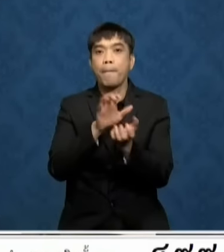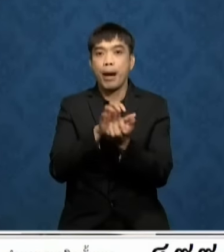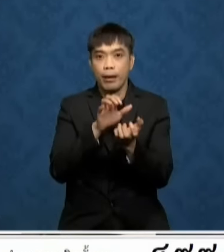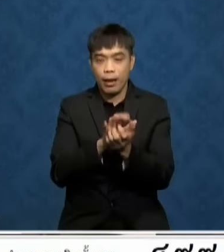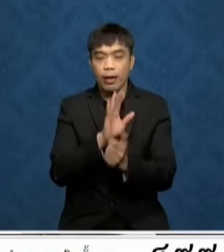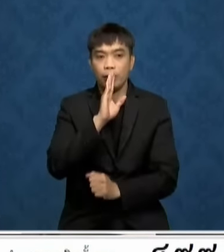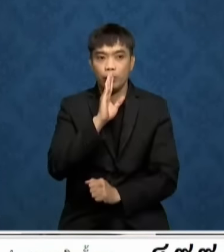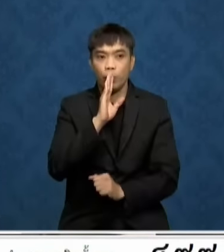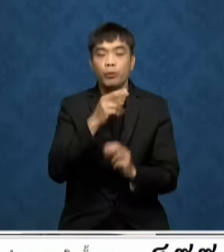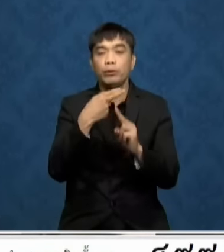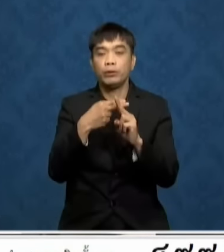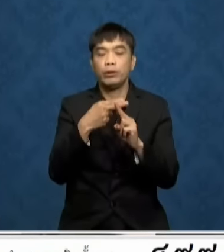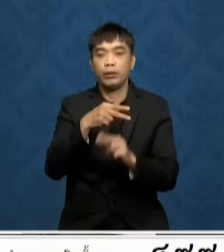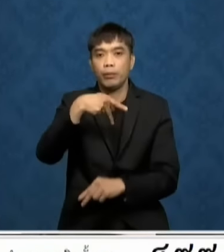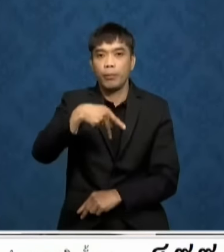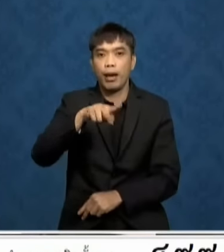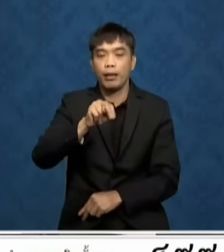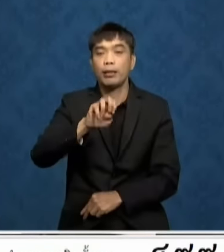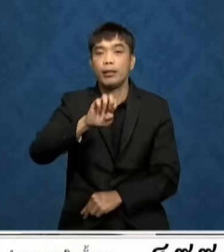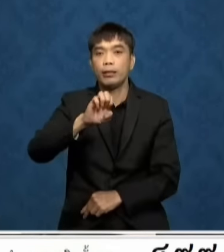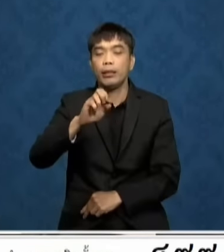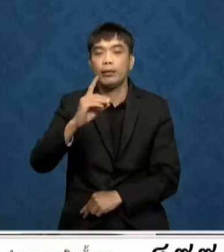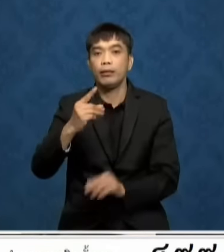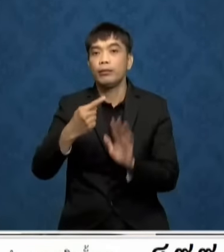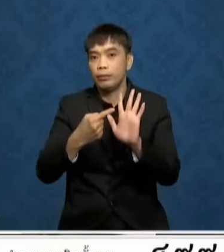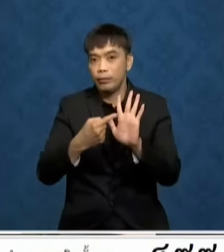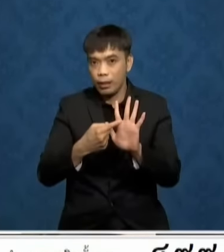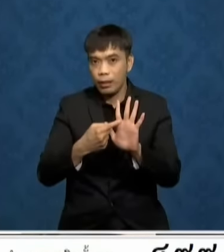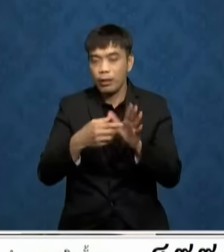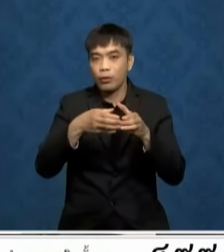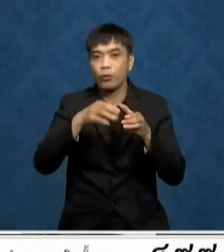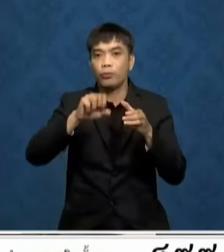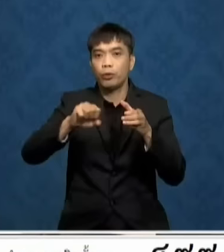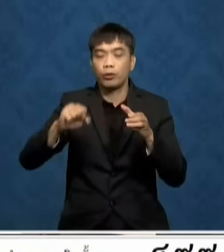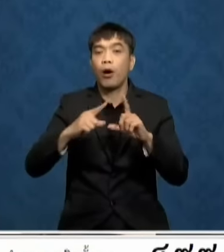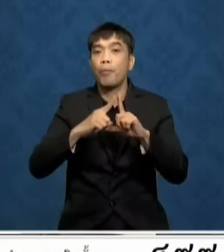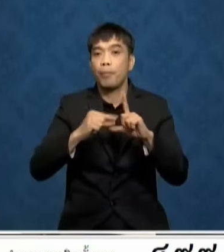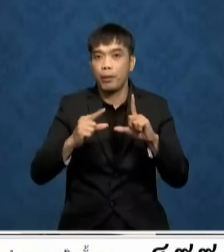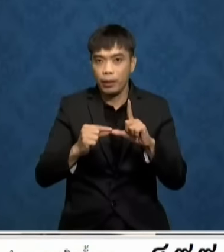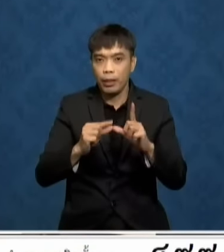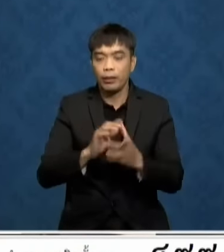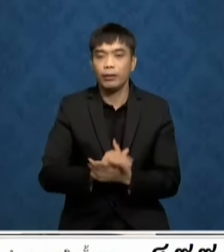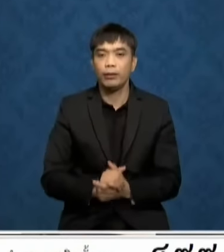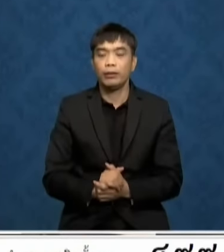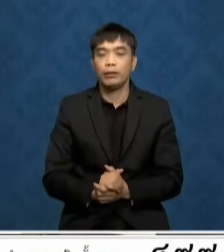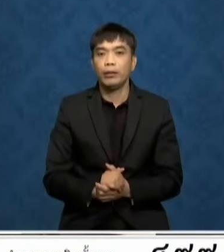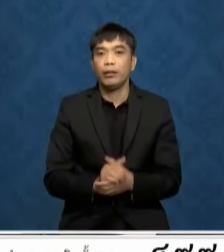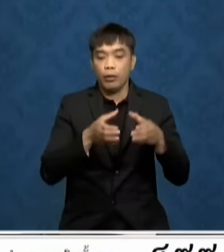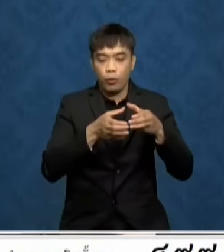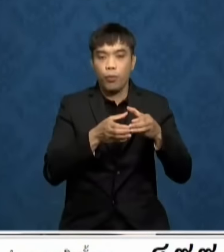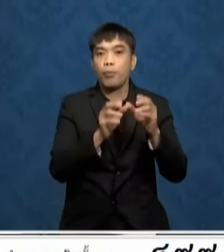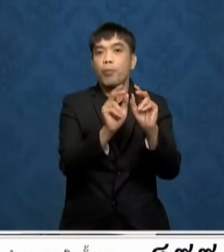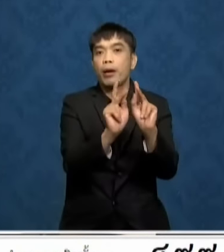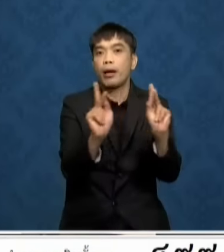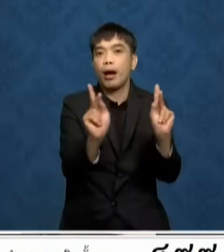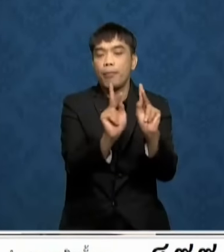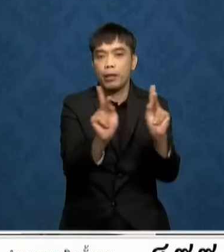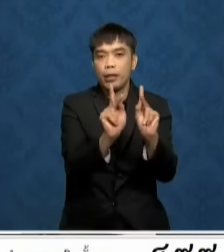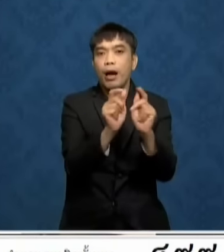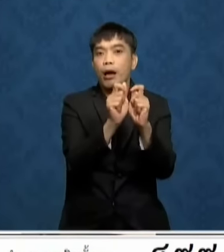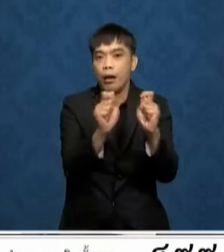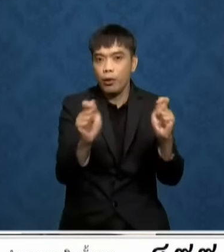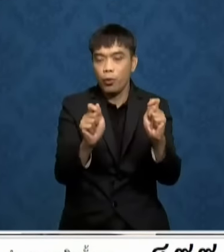บางด้วนพรรคก้าวไกลค่ะวันนี้ดิฉันขอมีส่วนร่วมในการอภิปรายสนับสนุนรายงานคณะอนุกรรมการพิจารณาศึกษาและจัด